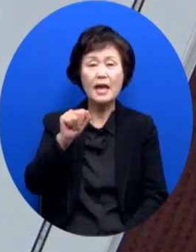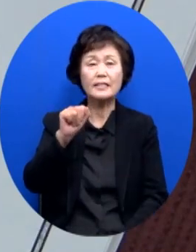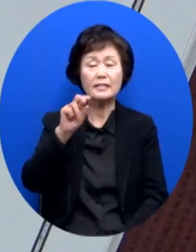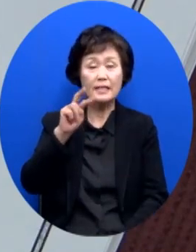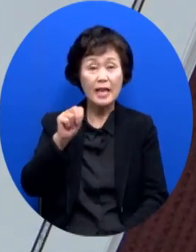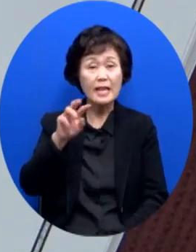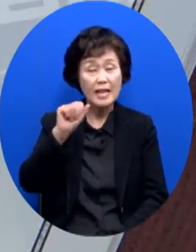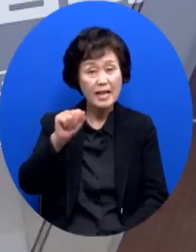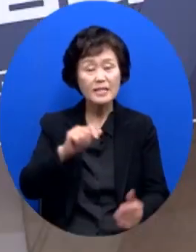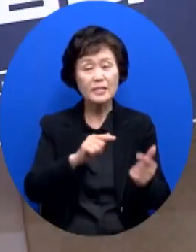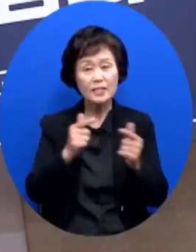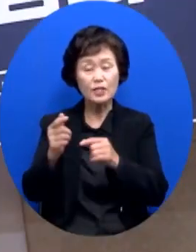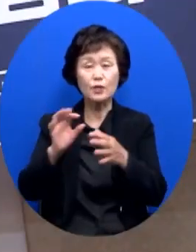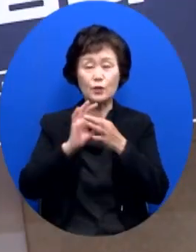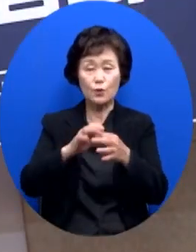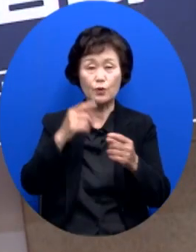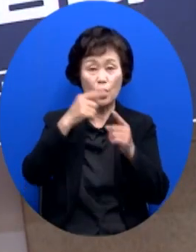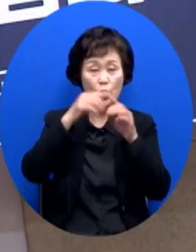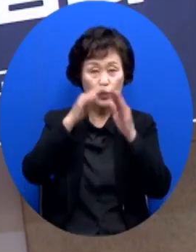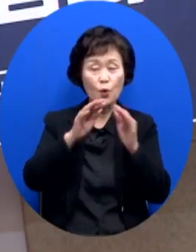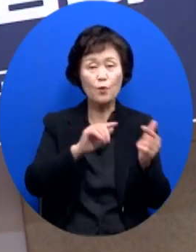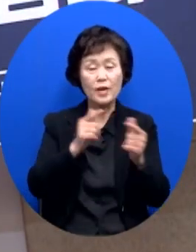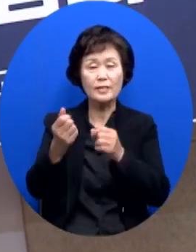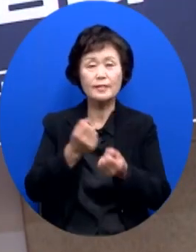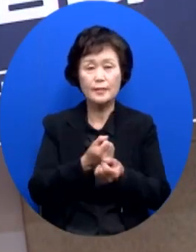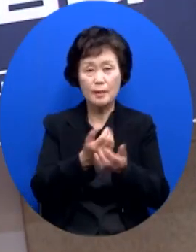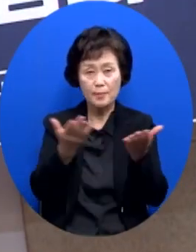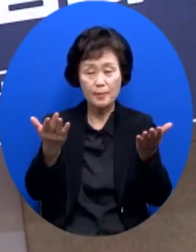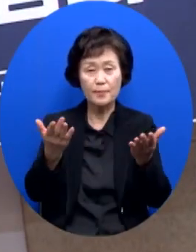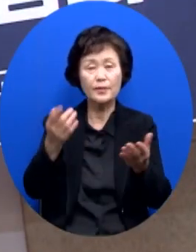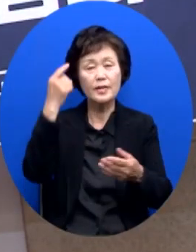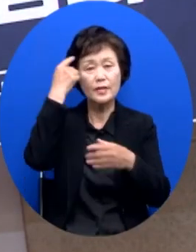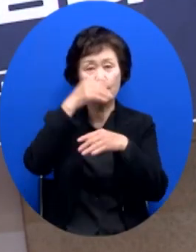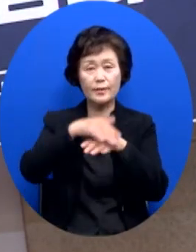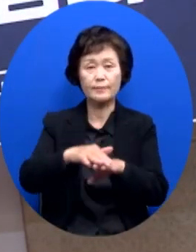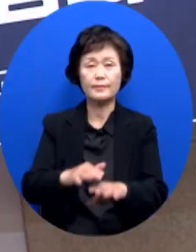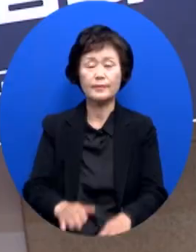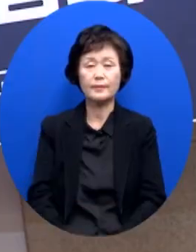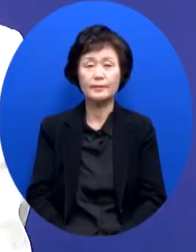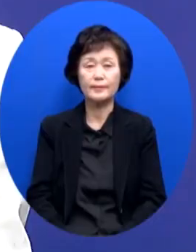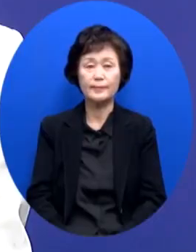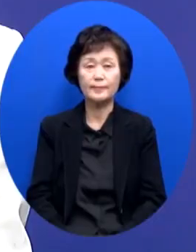한국교회에 제공됩니다. CTS 뉴스 김인혜입니다.